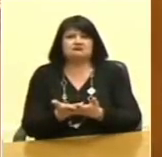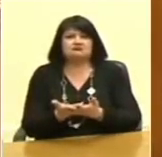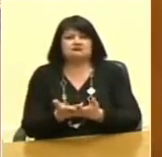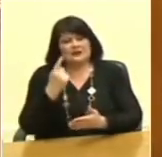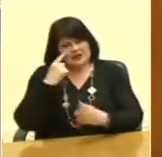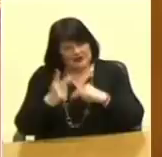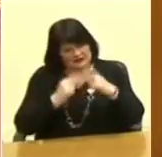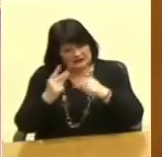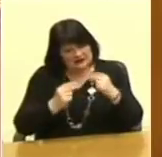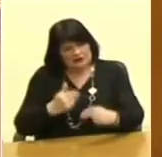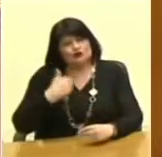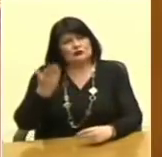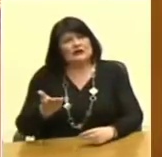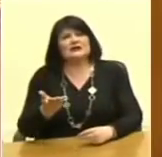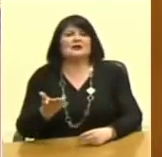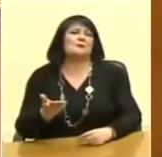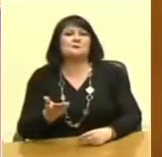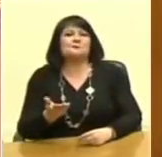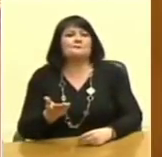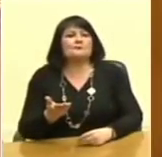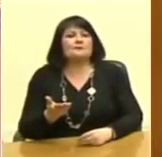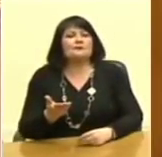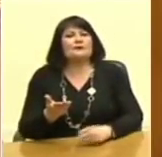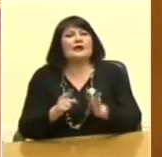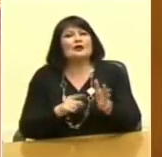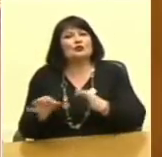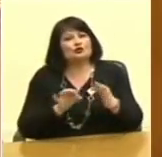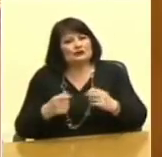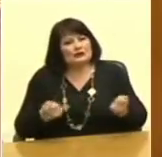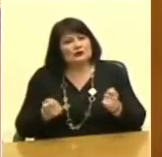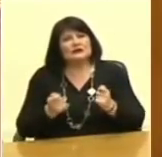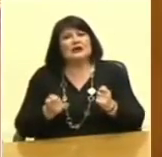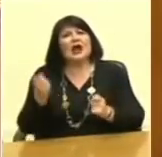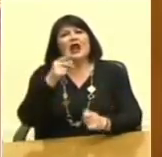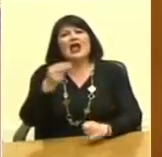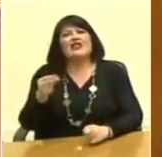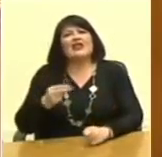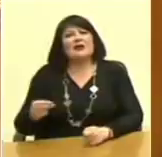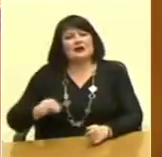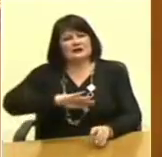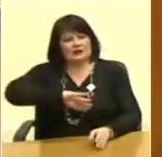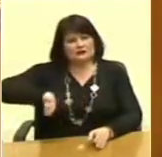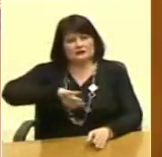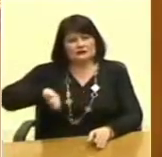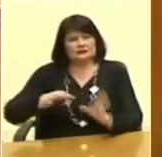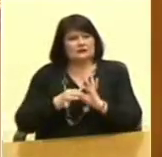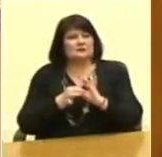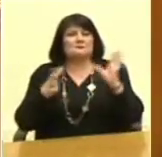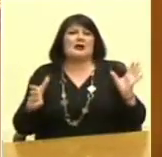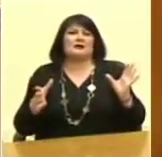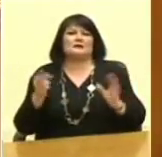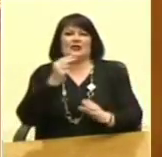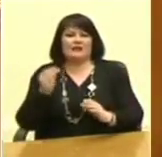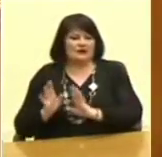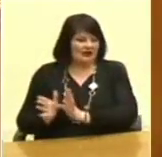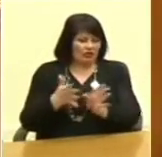συζητήσουμε όπως από συνέχεια, αλλά αποκλείοντας όλα τα άλλα θέματα, αποσυνδέοντας τη συζήτηση από όλα τα άλλα θέματα.